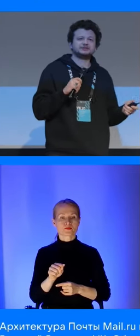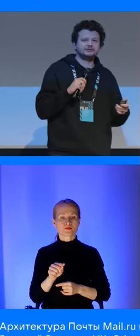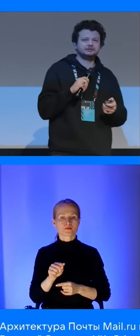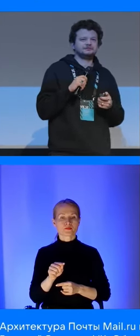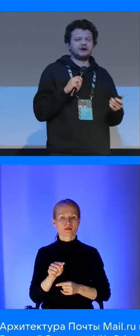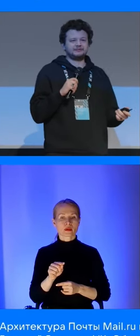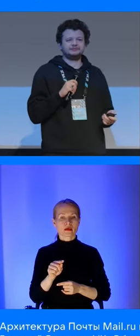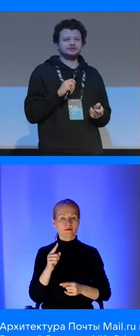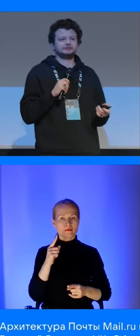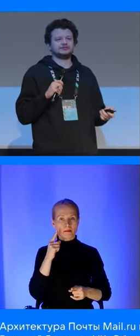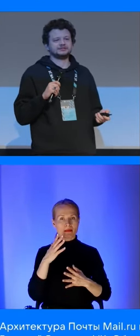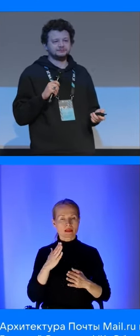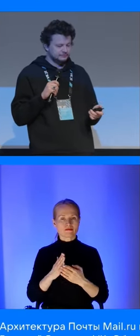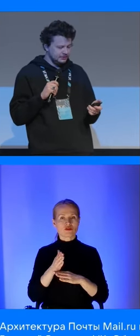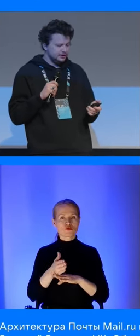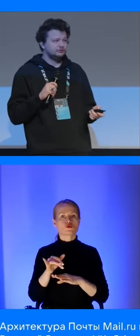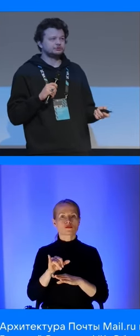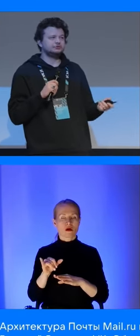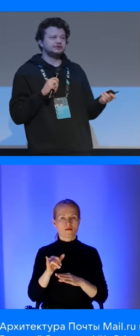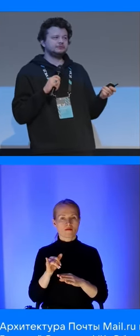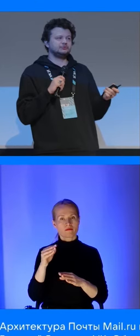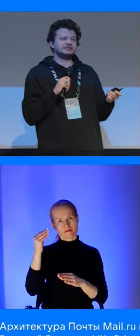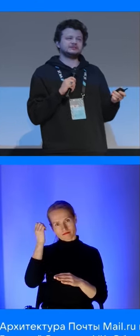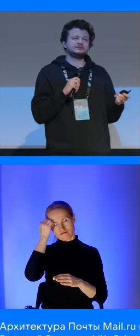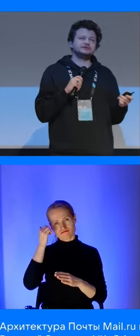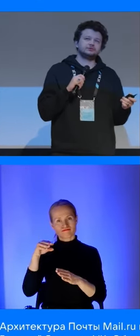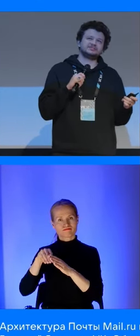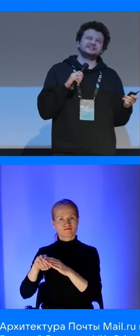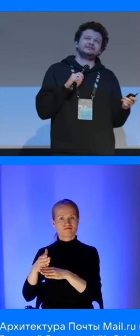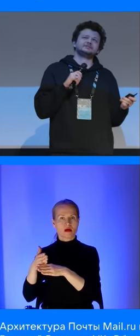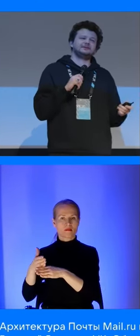почтового ящика, вы идете в память, вы не идете на диск. Вот. Ну и у нас